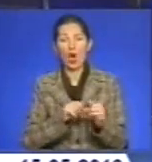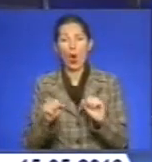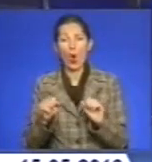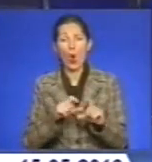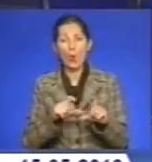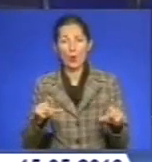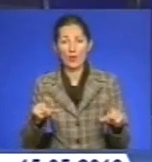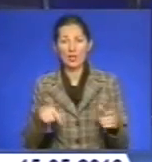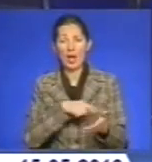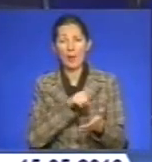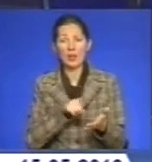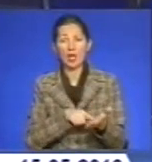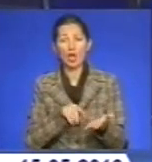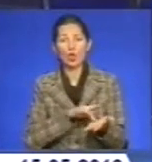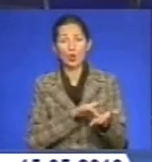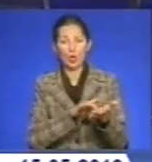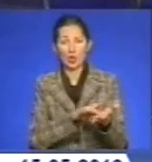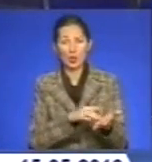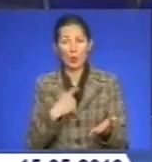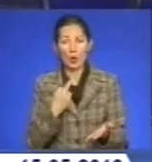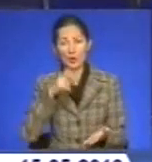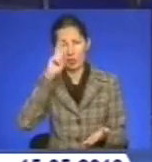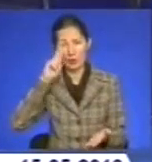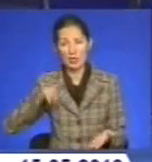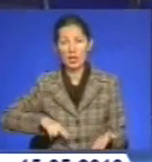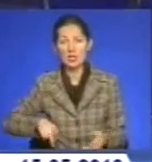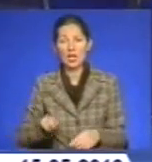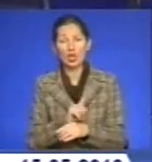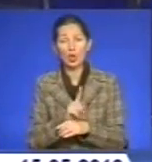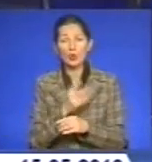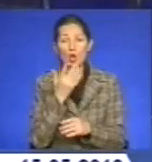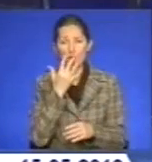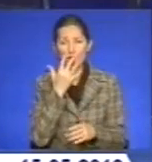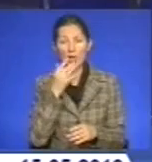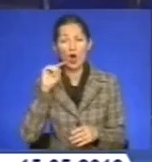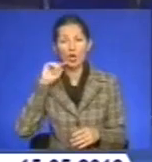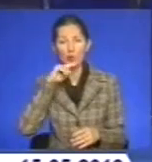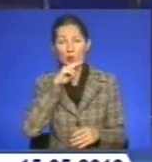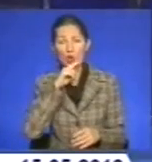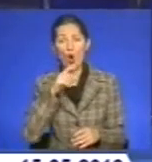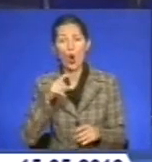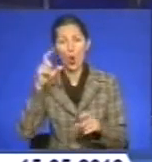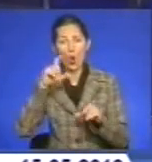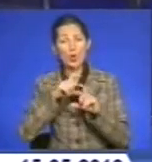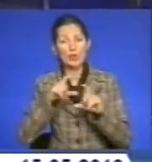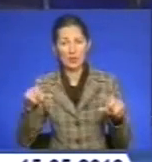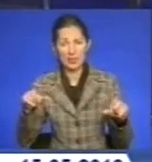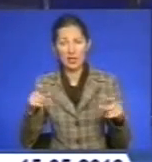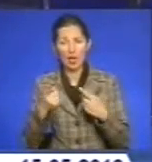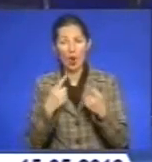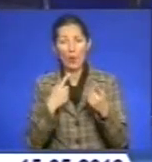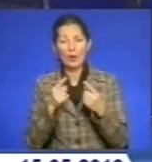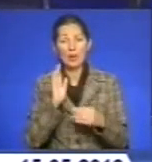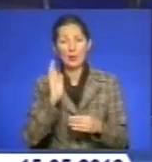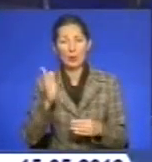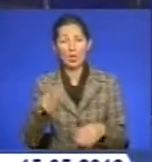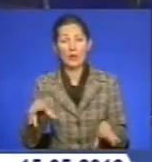туризму облдержадміністрації і Тернопільського національного економічного університету. Зокрема, обговорили